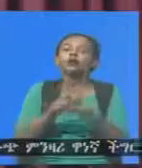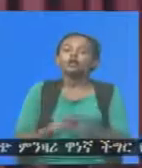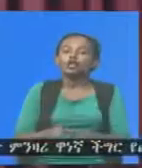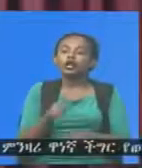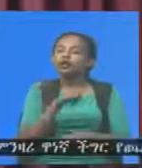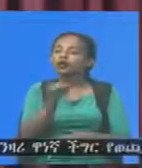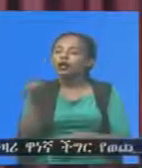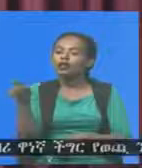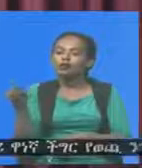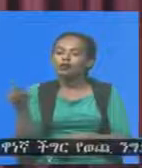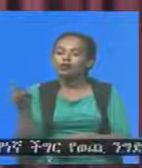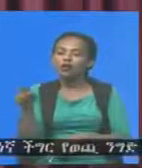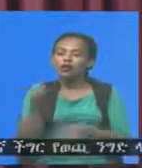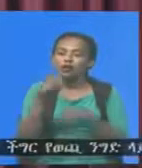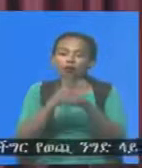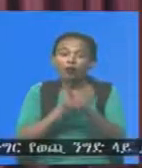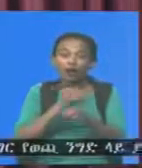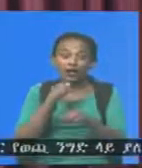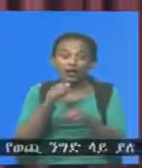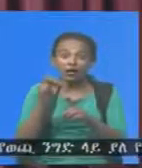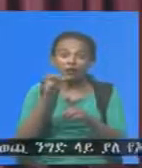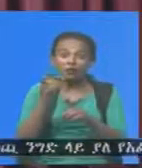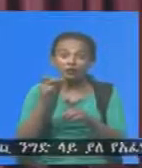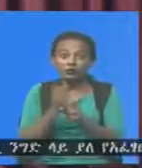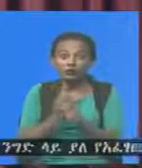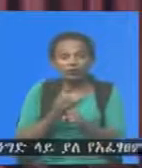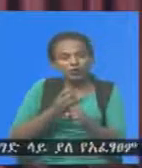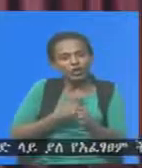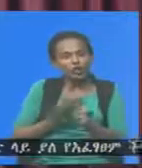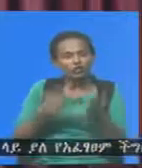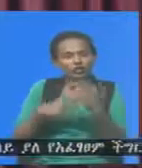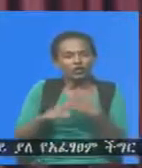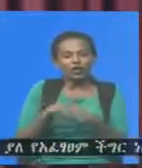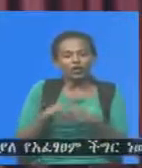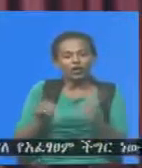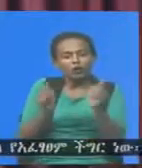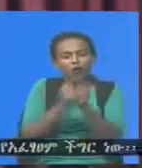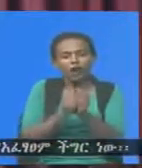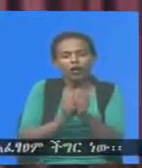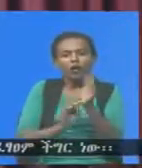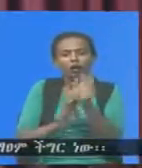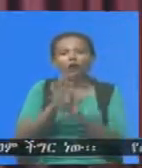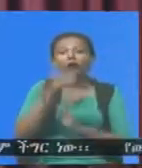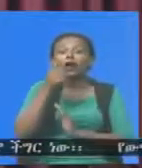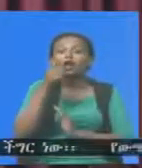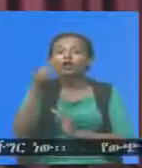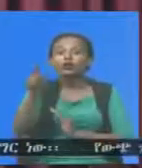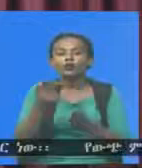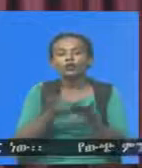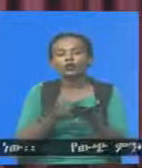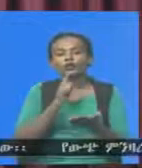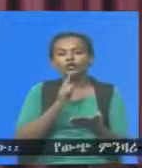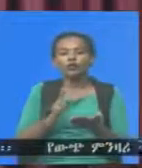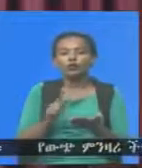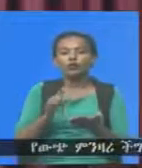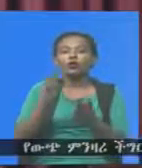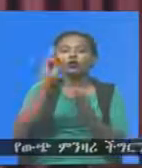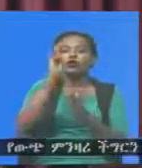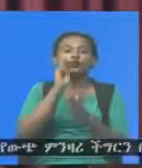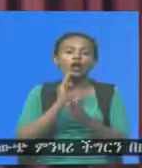አንተም ማይከራይ ወደብ ይዛችሁ እኛም ወደብ ተቸግረን በጋራ እናልማ ያልነው ለዚህ ነው። ሱዳን ላይ